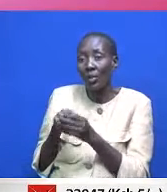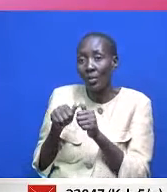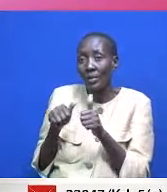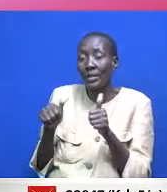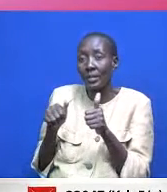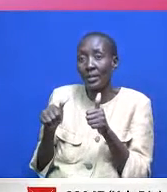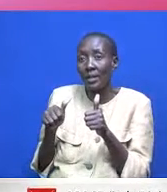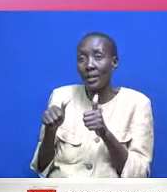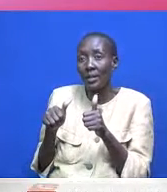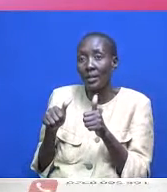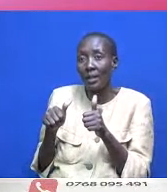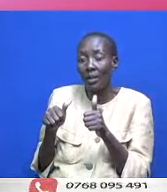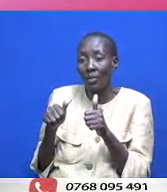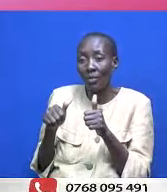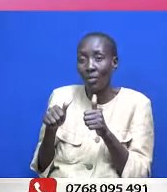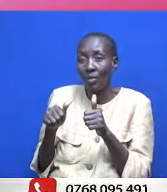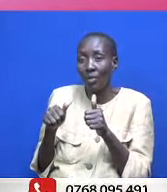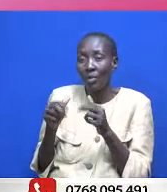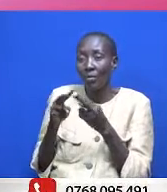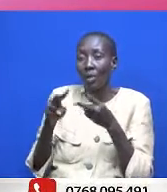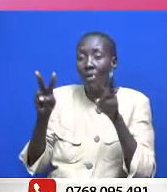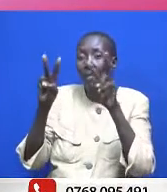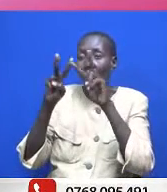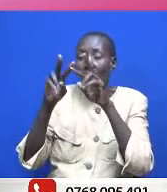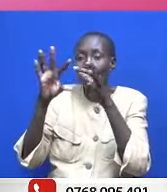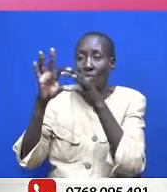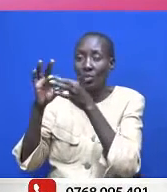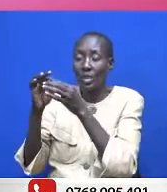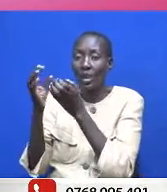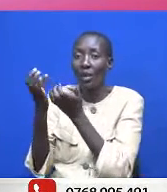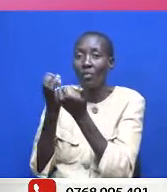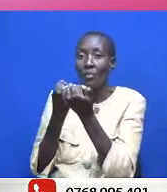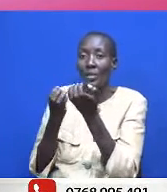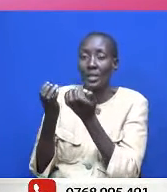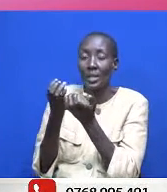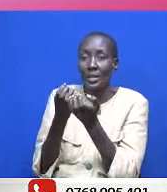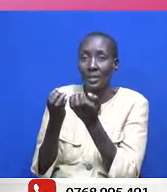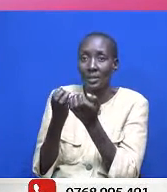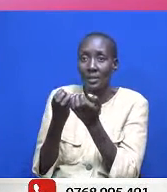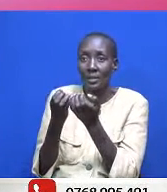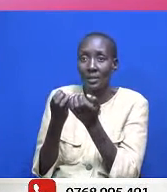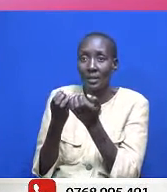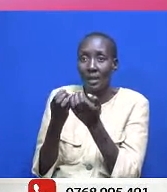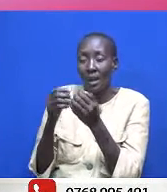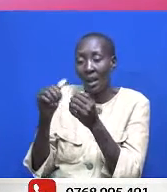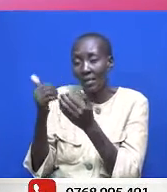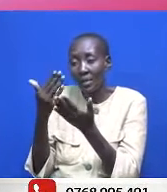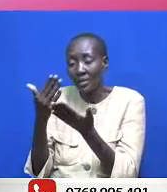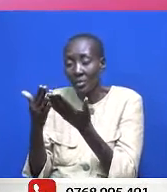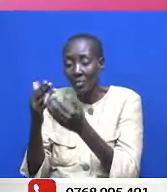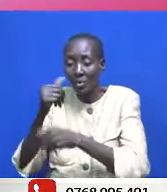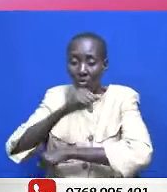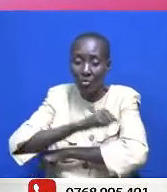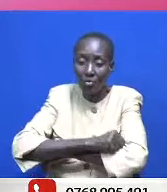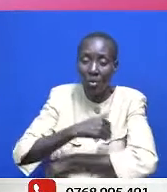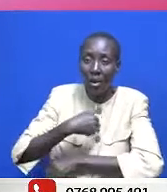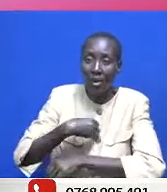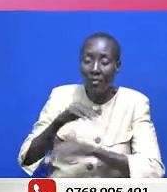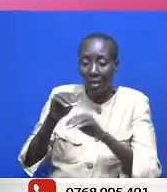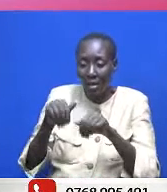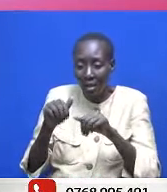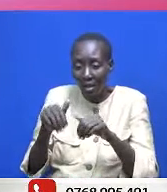biashara. Kuna mama mboga, kuna yule ambaye ako na manyumba, kuna yule ambaye ako na mashule, kuna mkulima,